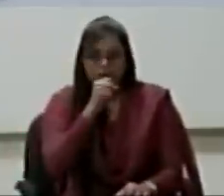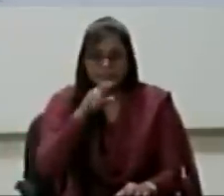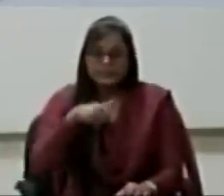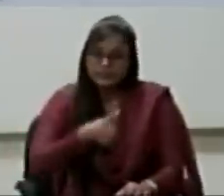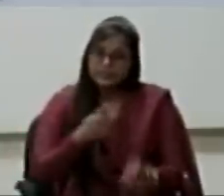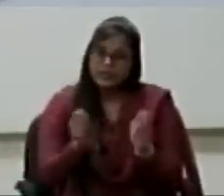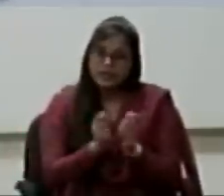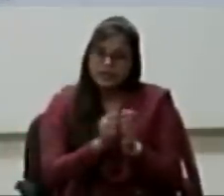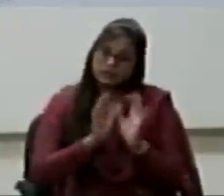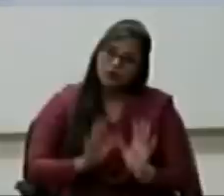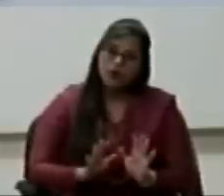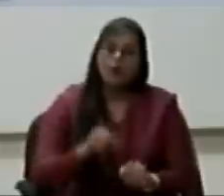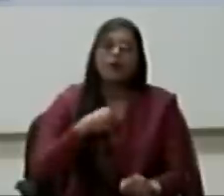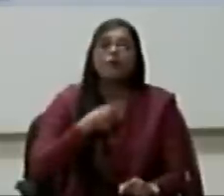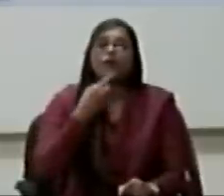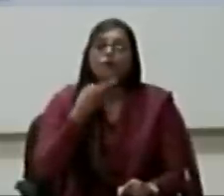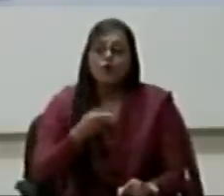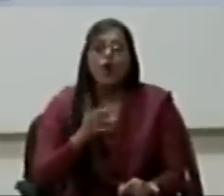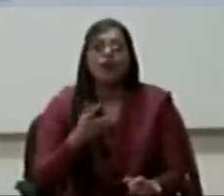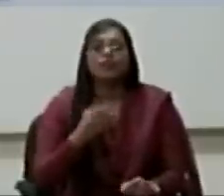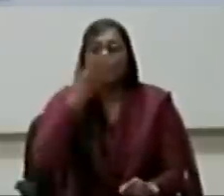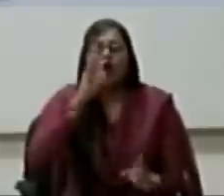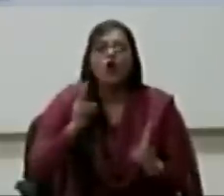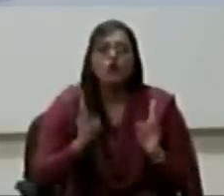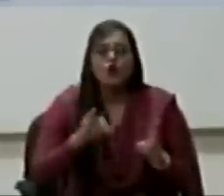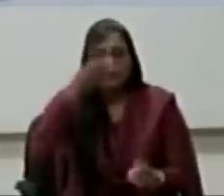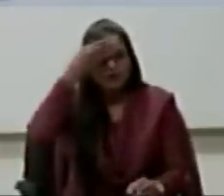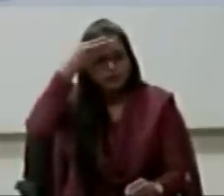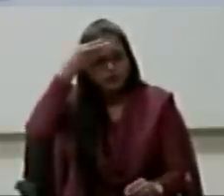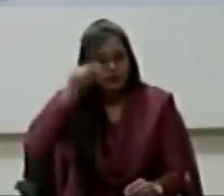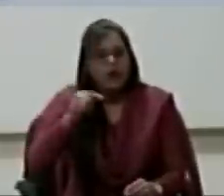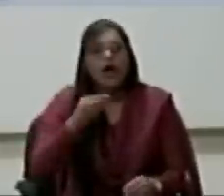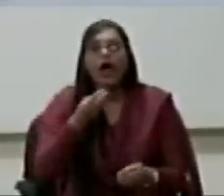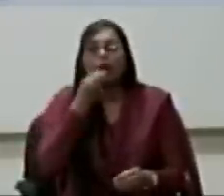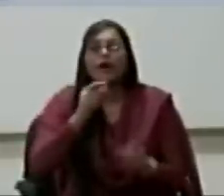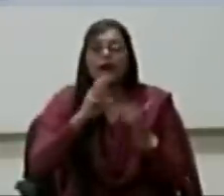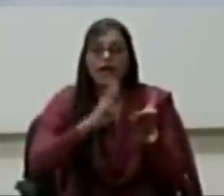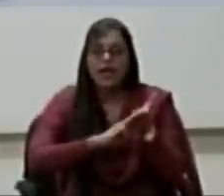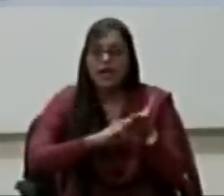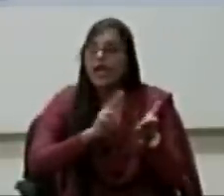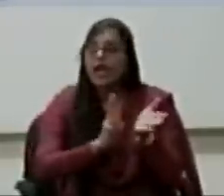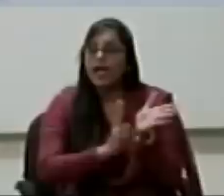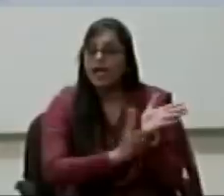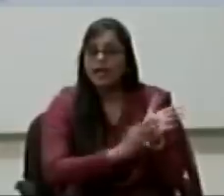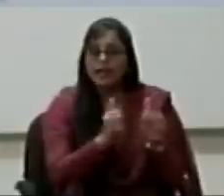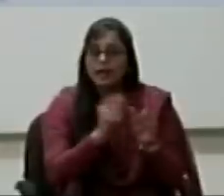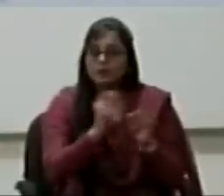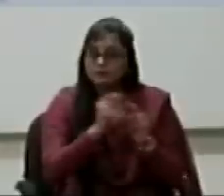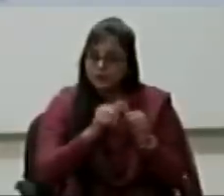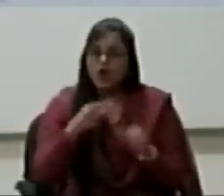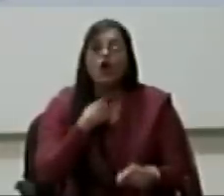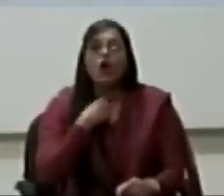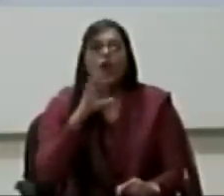চিকিৎসা নিতে পারেন। আমরা বলি যদি সামান্য জ্বর থাকে তাহলে প্যারাসিটামল খেতে পারেন, যদি গলা ব্যথা বা সর্দি কাশি থাকে তারা তাহলে